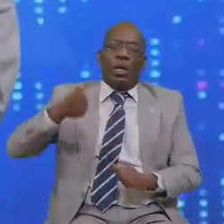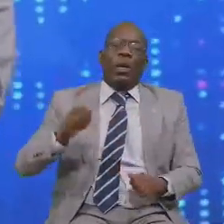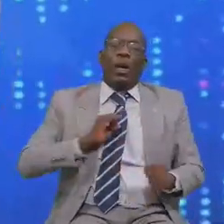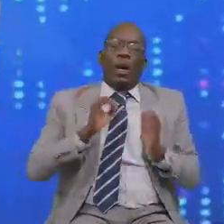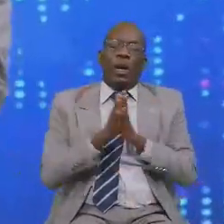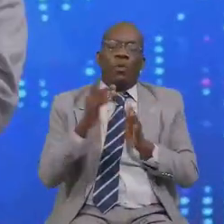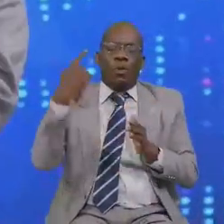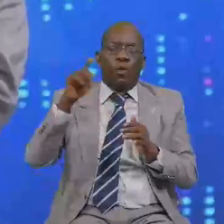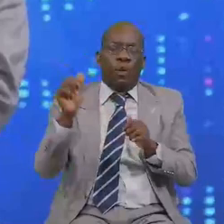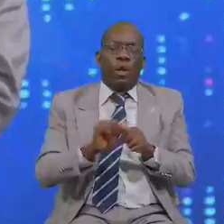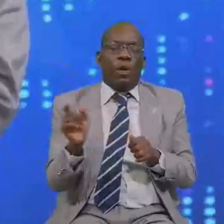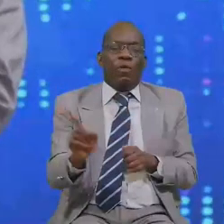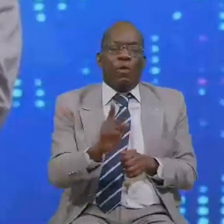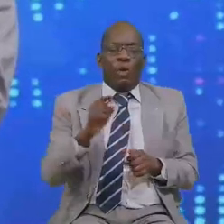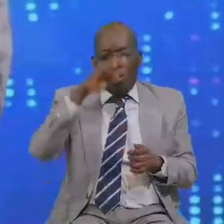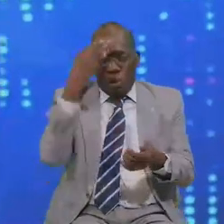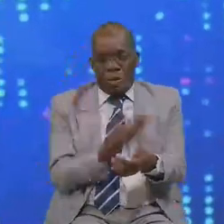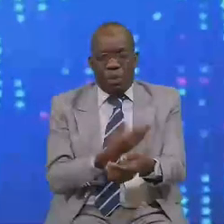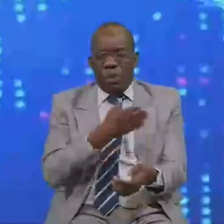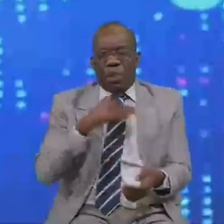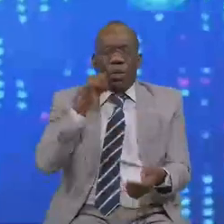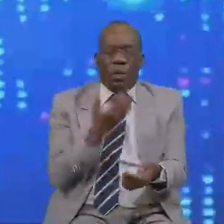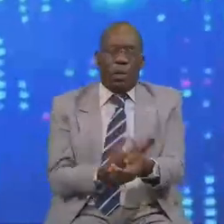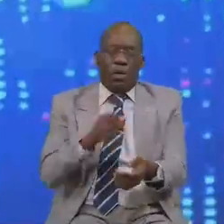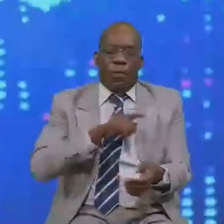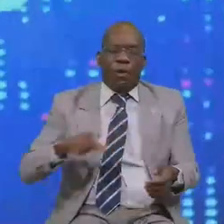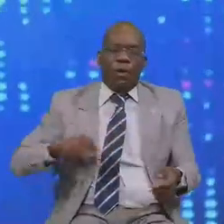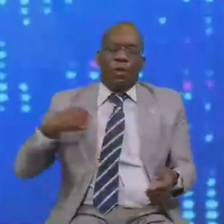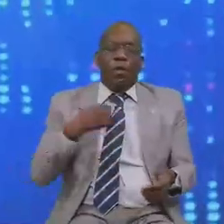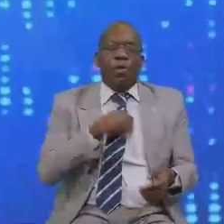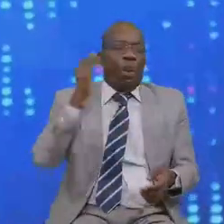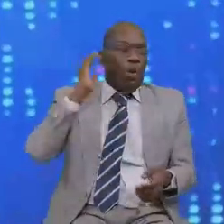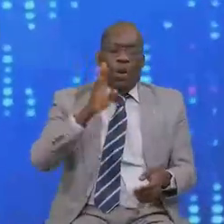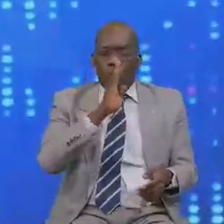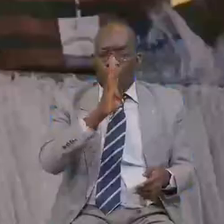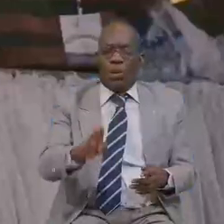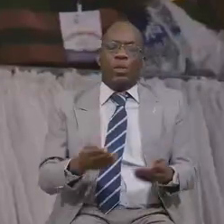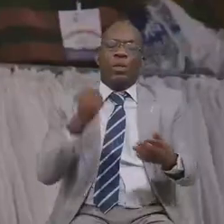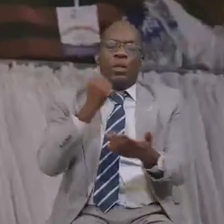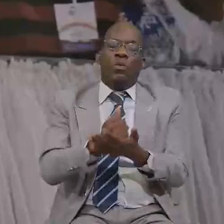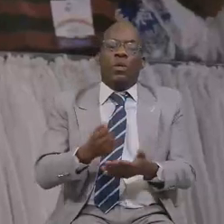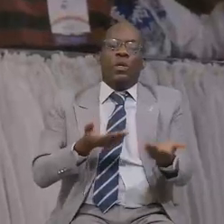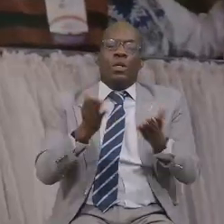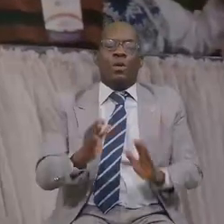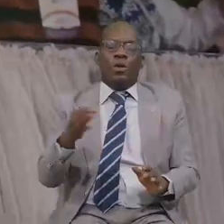fille de Dieu, nous le serons. Serviteurs de Christ, nous le serons.